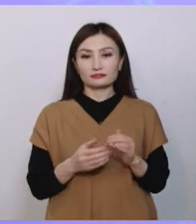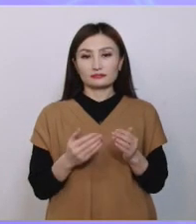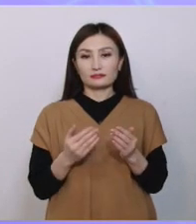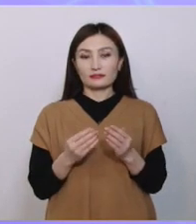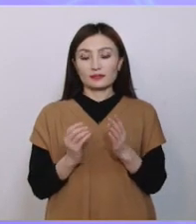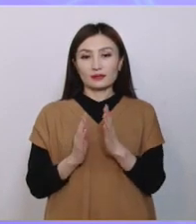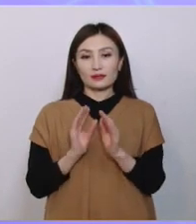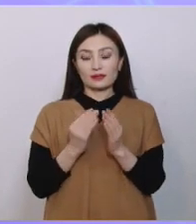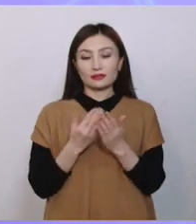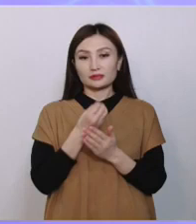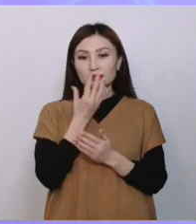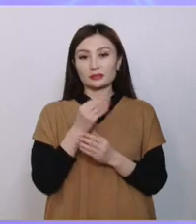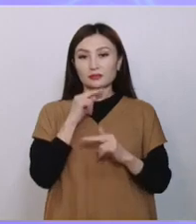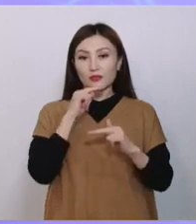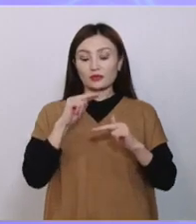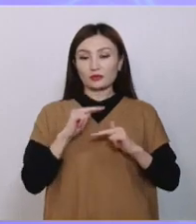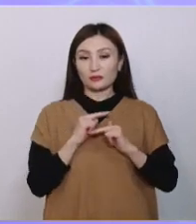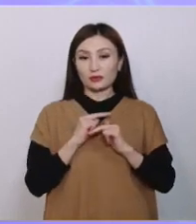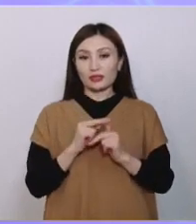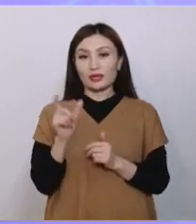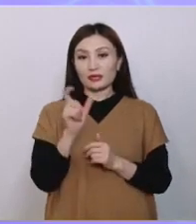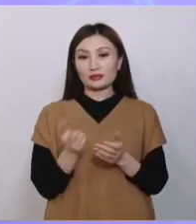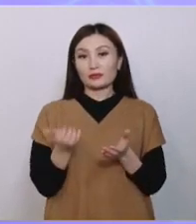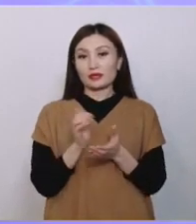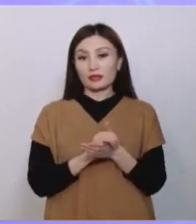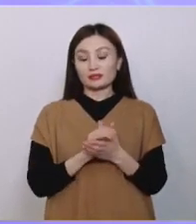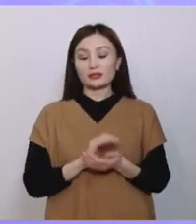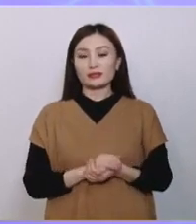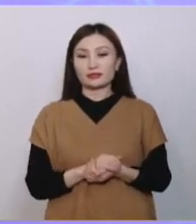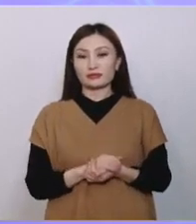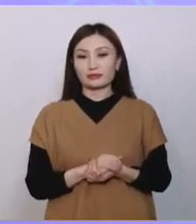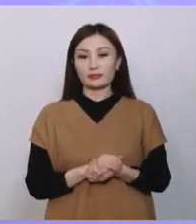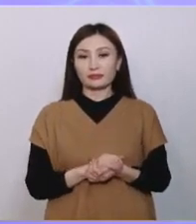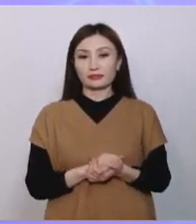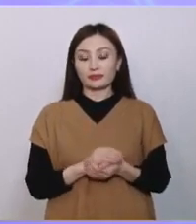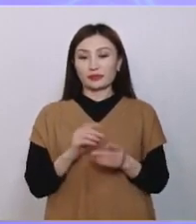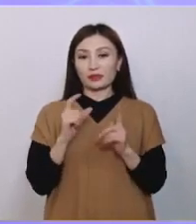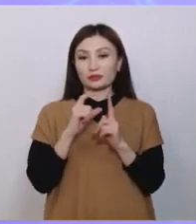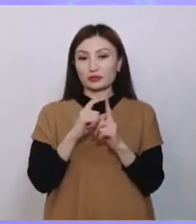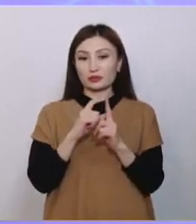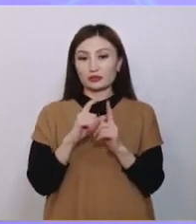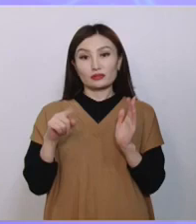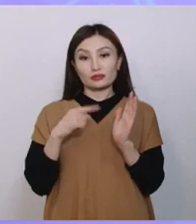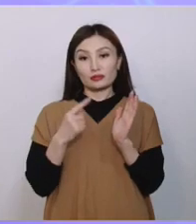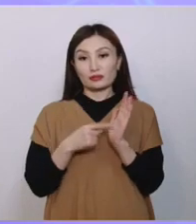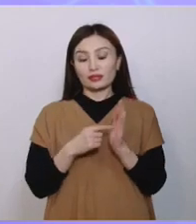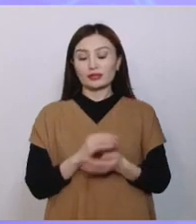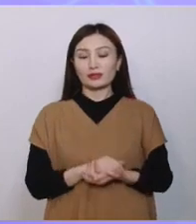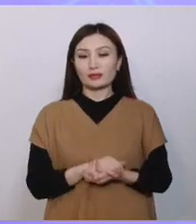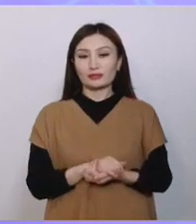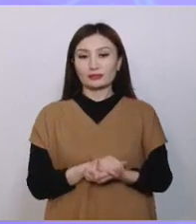Жакшылап көңүл бургула. Текст менен таанышабыз. Белгиленген сөздөргө суроо бергиле.